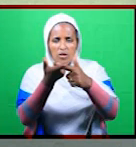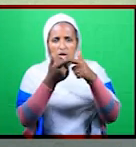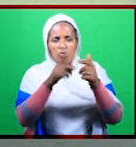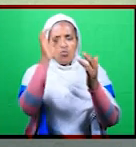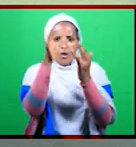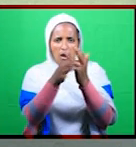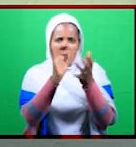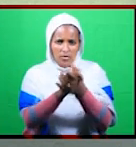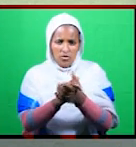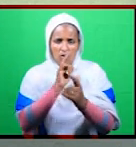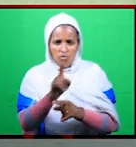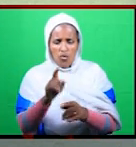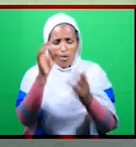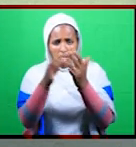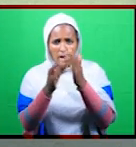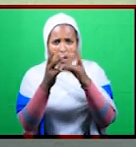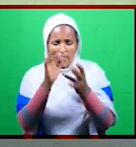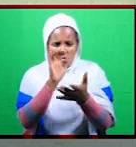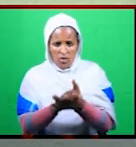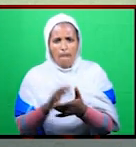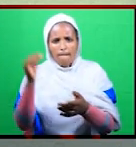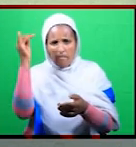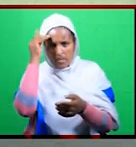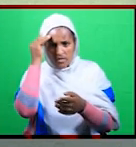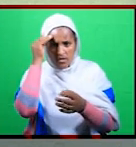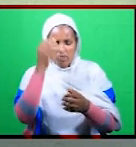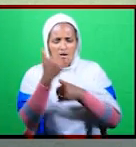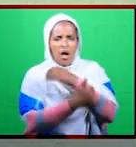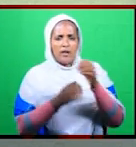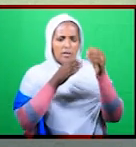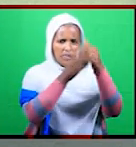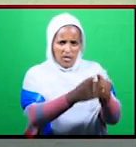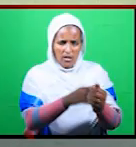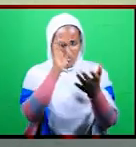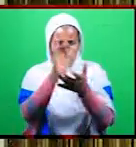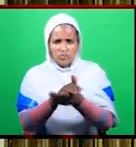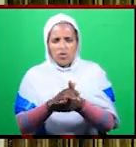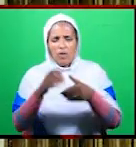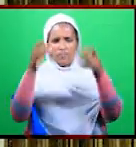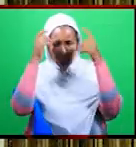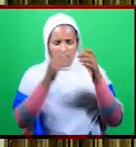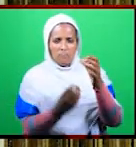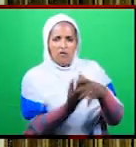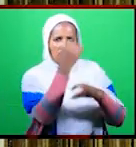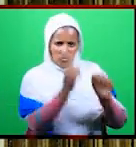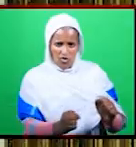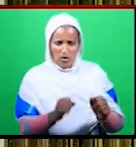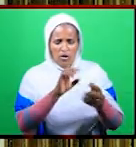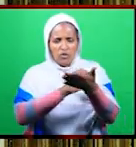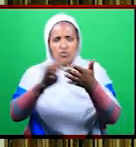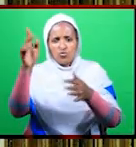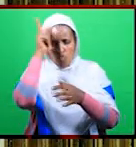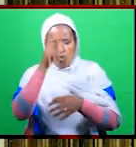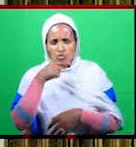ደግሞ ጋብቻ ነው። በጋብቻ ጳጳሳት፣ በጋብቻ የአገር መሪዎች፣ በጋብቻ መነኮሳት ብዙ ነገር ማፍራት እንችላለን።